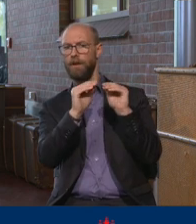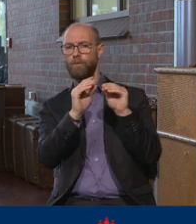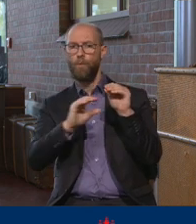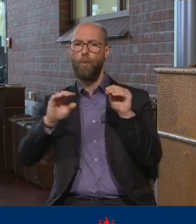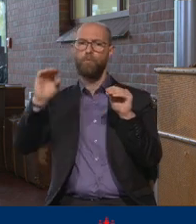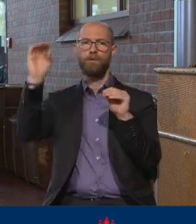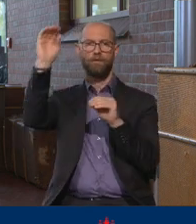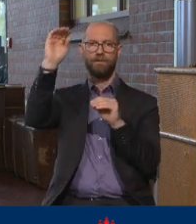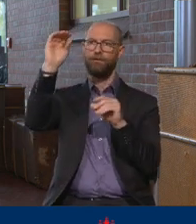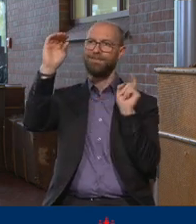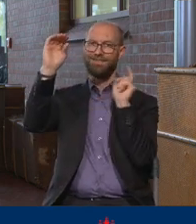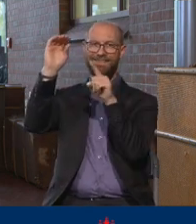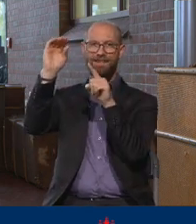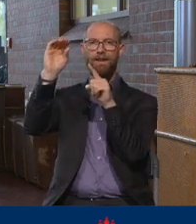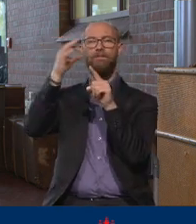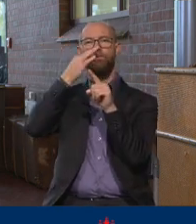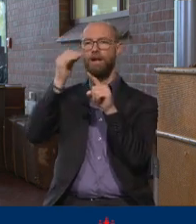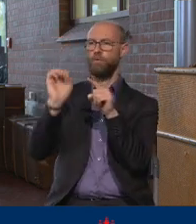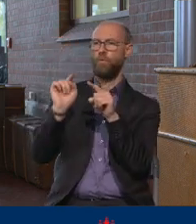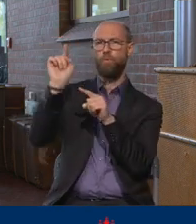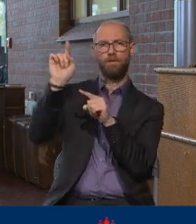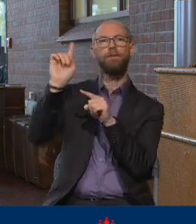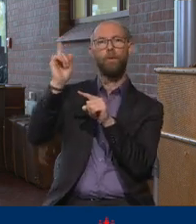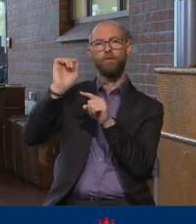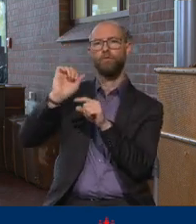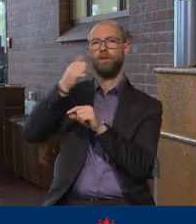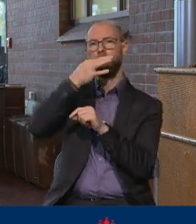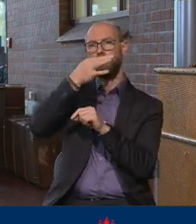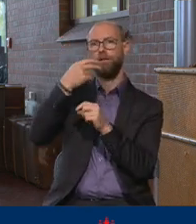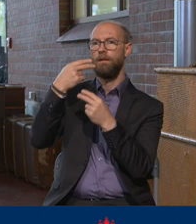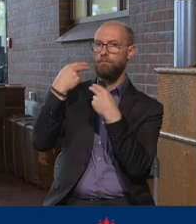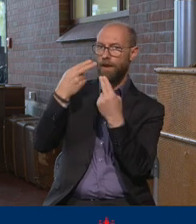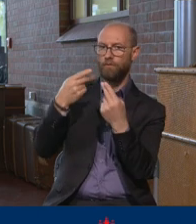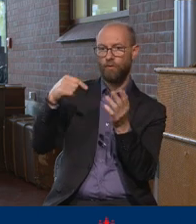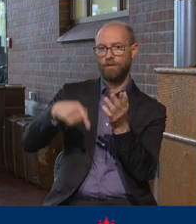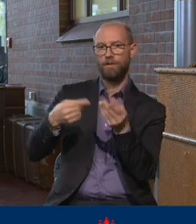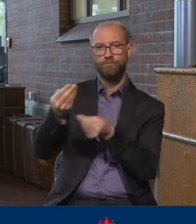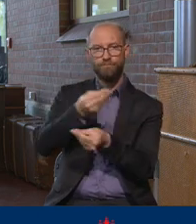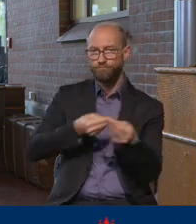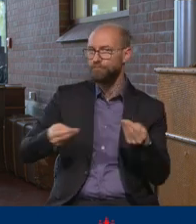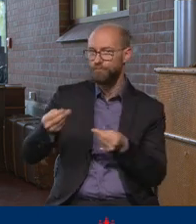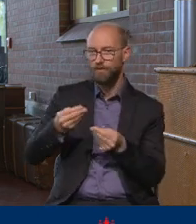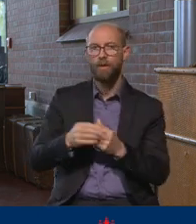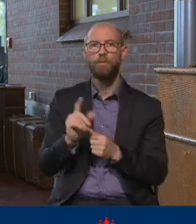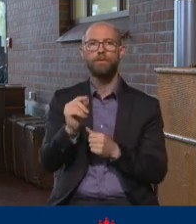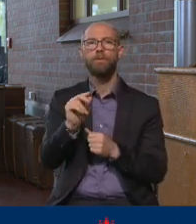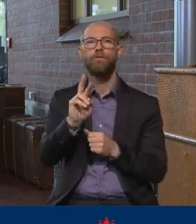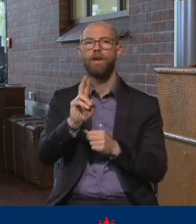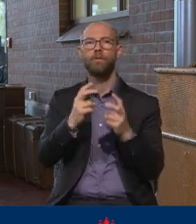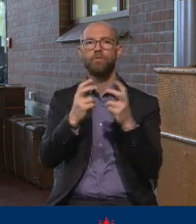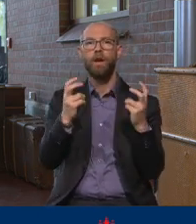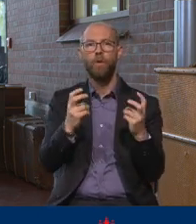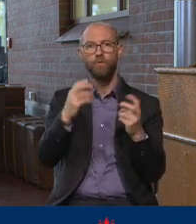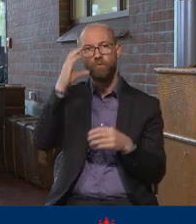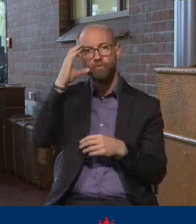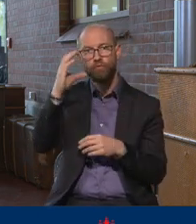die ganz oben sind in diesen fragen und antworten auch nochmal hier stellen also auch die die zu hause und zugucken